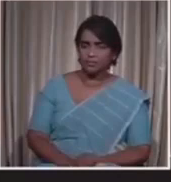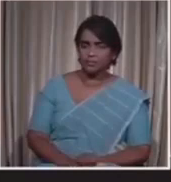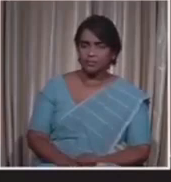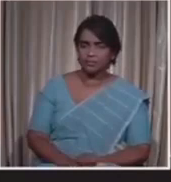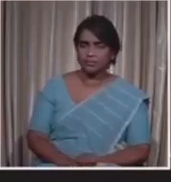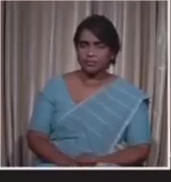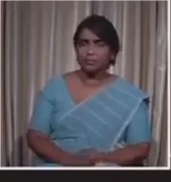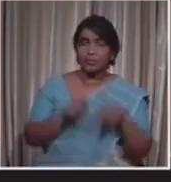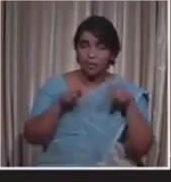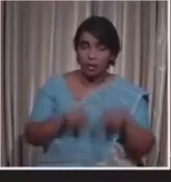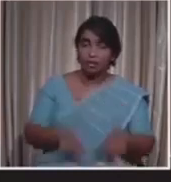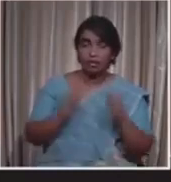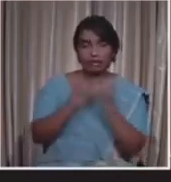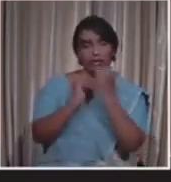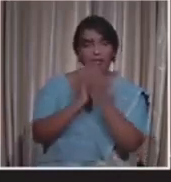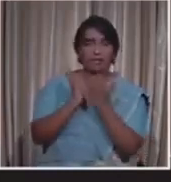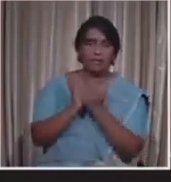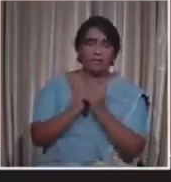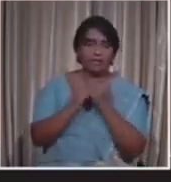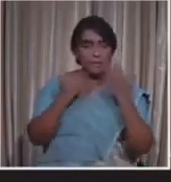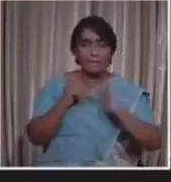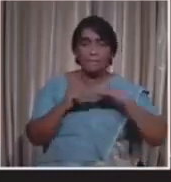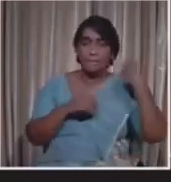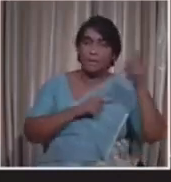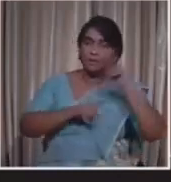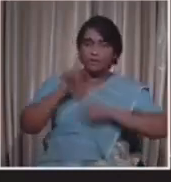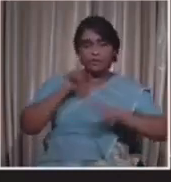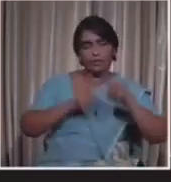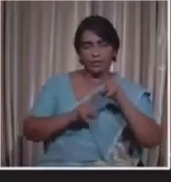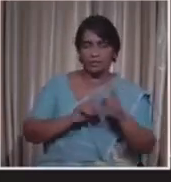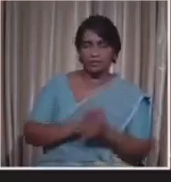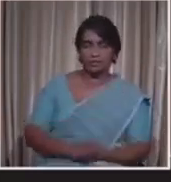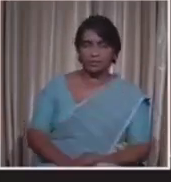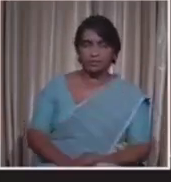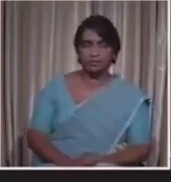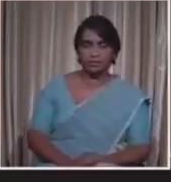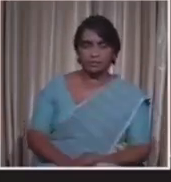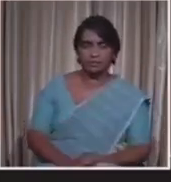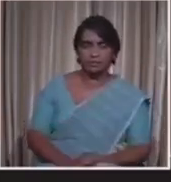අපි බාරගත්තු වැඩේ කරමු. ඊට පස්සේ වෙනම සාකච්ඡාවක් කරන්න ඕකට.